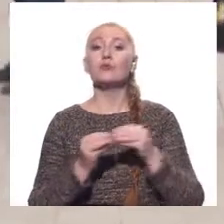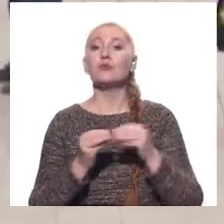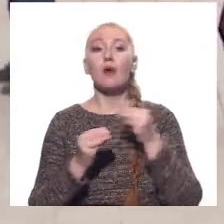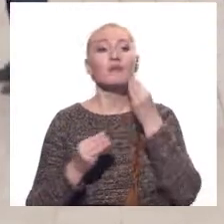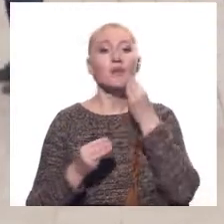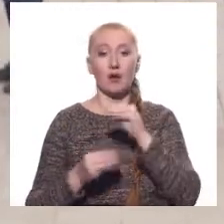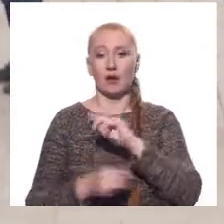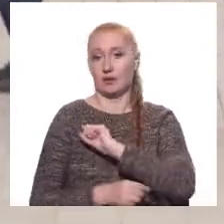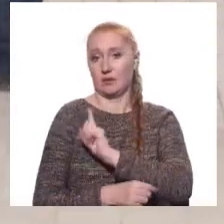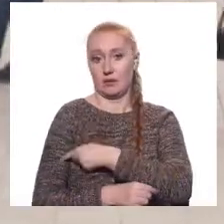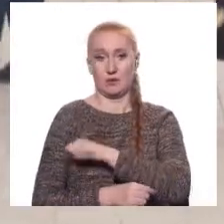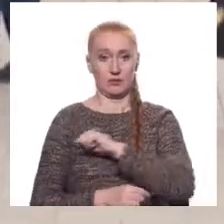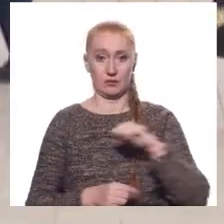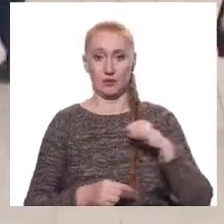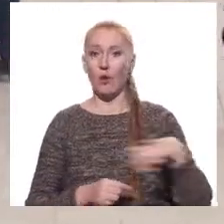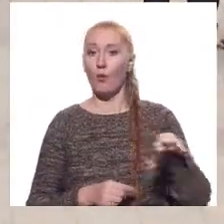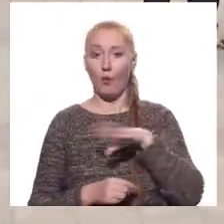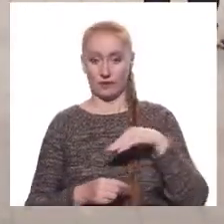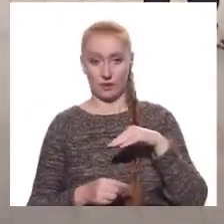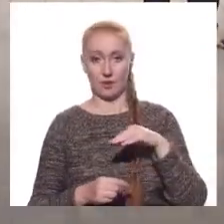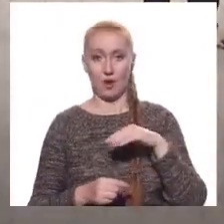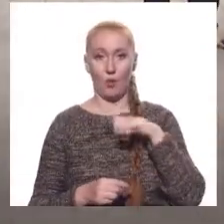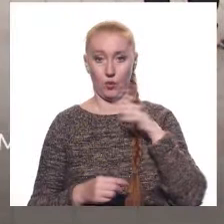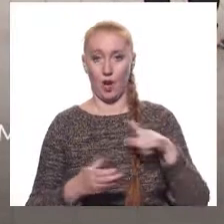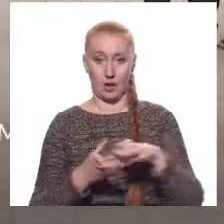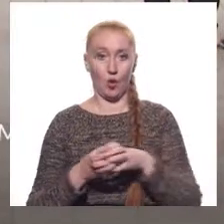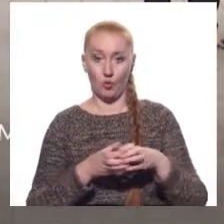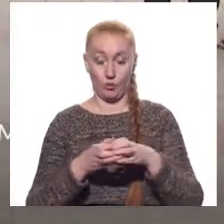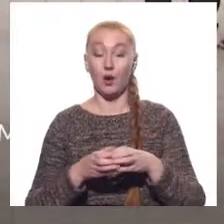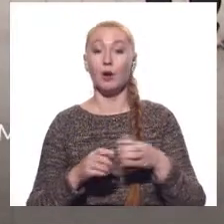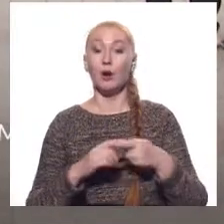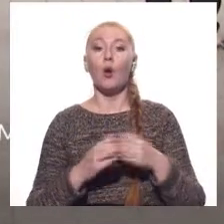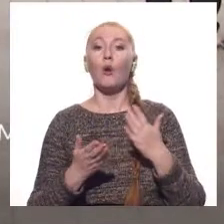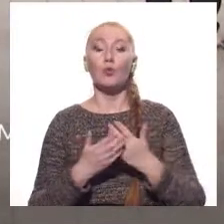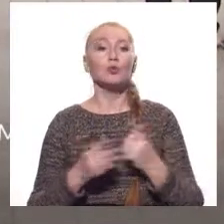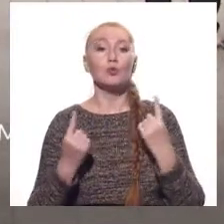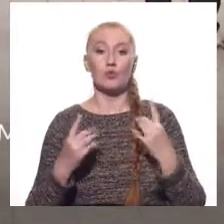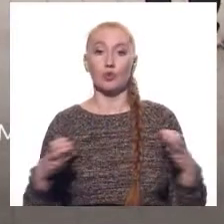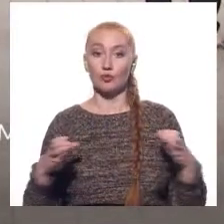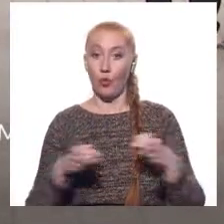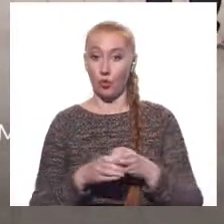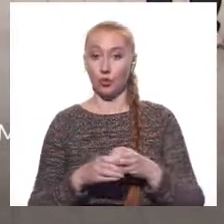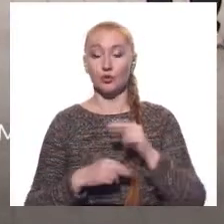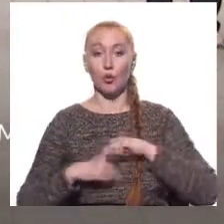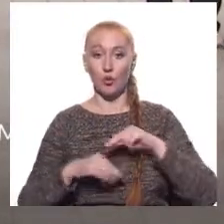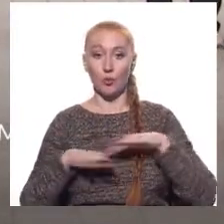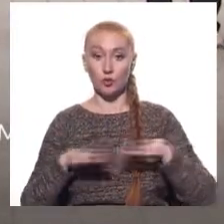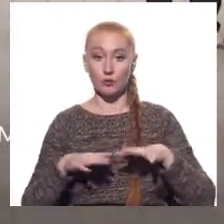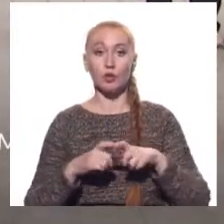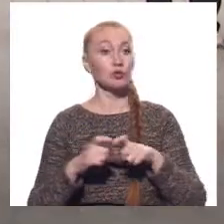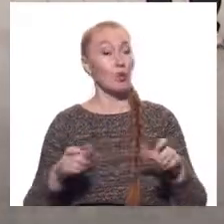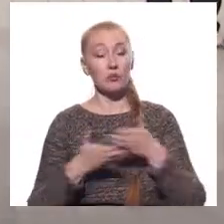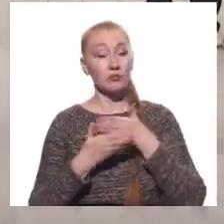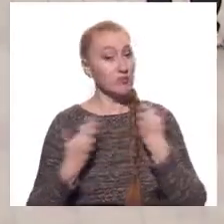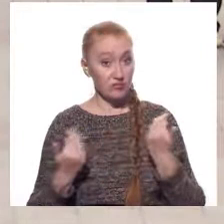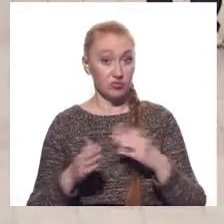найкращих, найсильніших громад по всій Україні. Справа в тому, що буде велике скорочення робочих місць, шкіл не буде